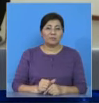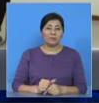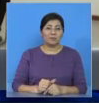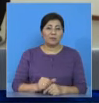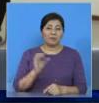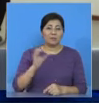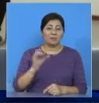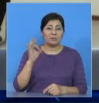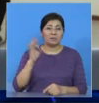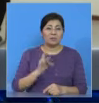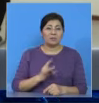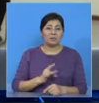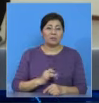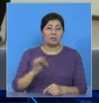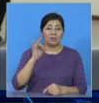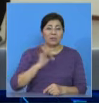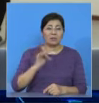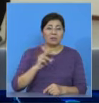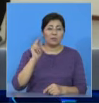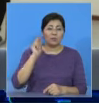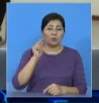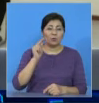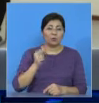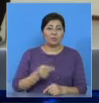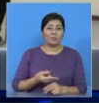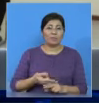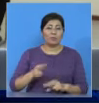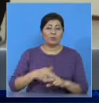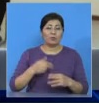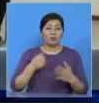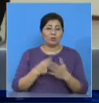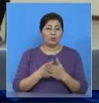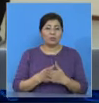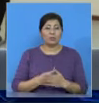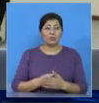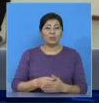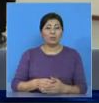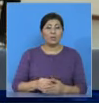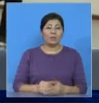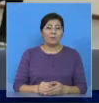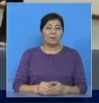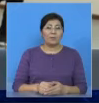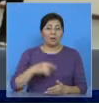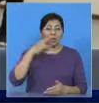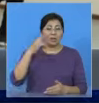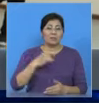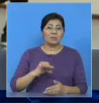КСРО тарихын оқып осы күнге дейін зерттеп біліп келгенбіз, бірақ Қазақстан тарихына